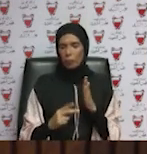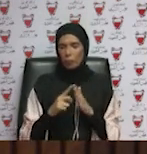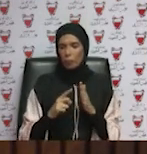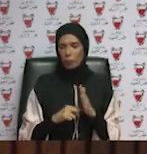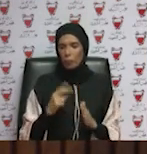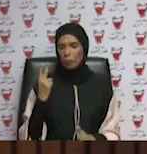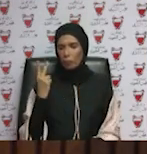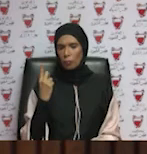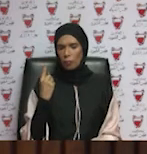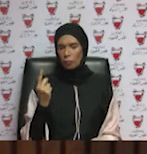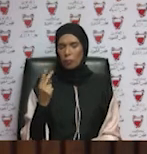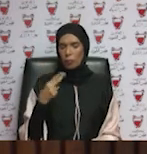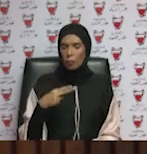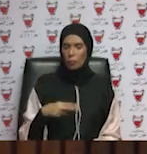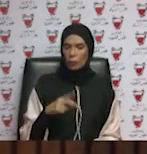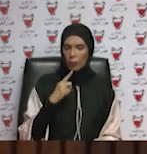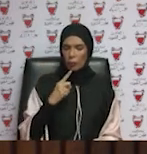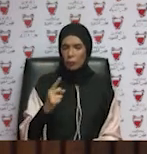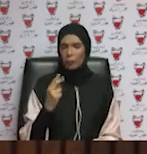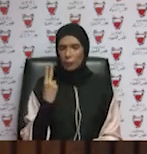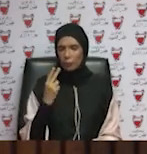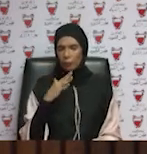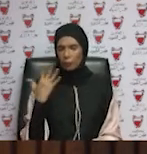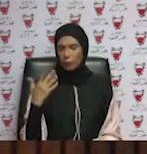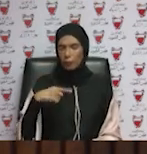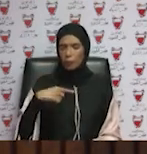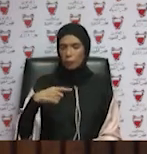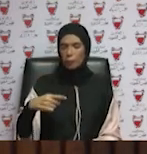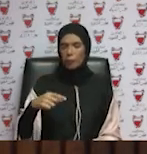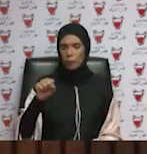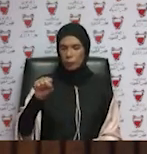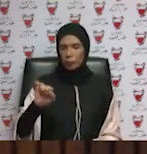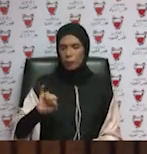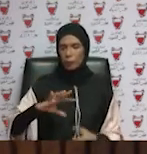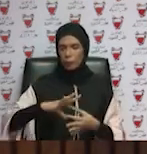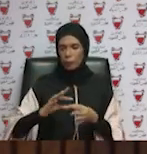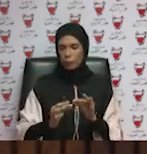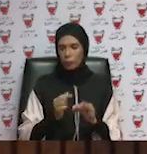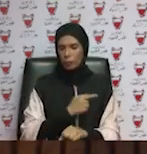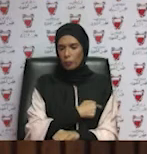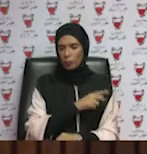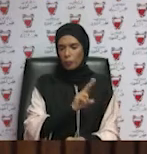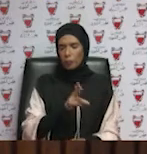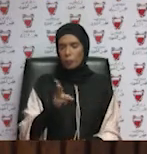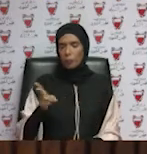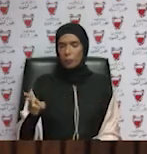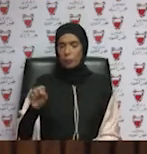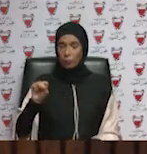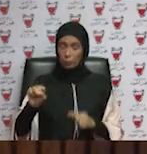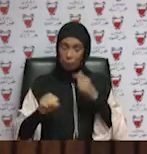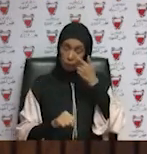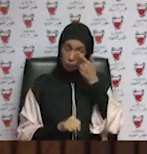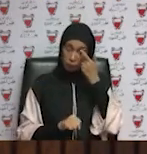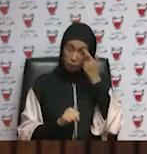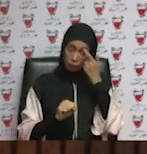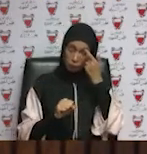رقم 21 لسنة 2015 بشأن المؤسسات الصحية الخاصة